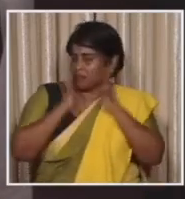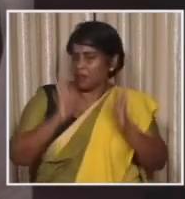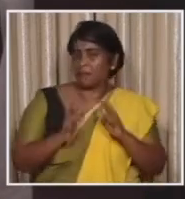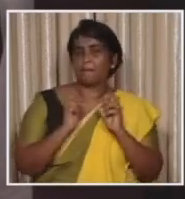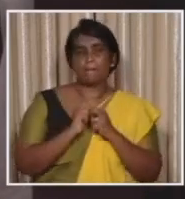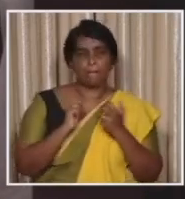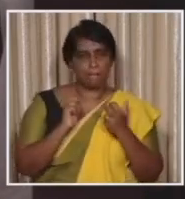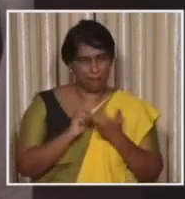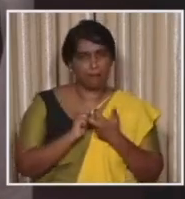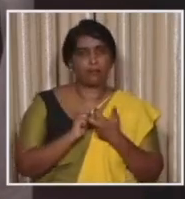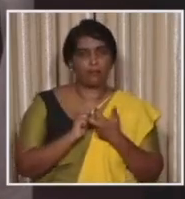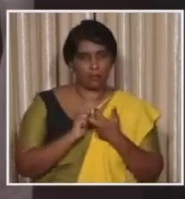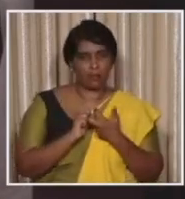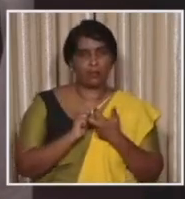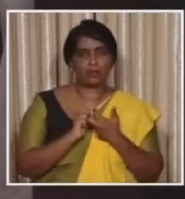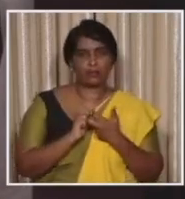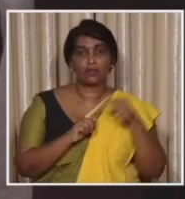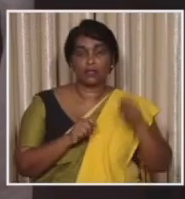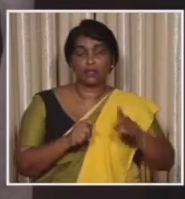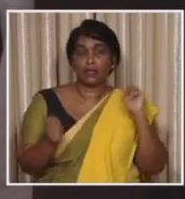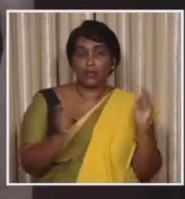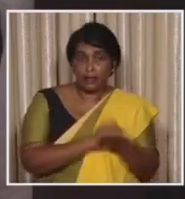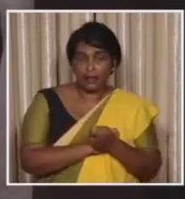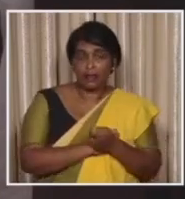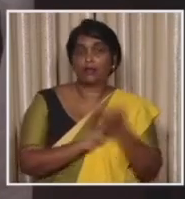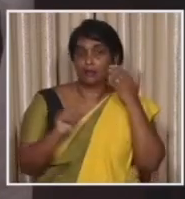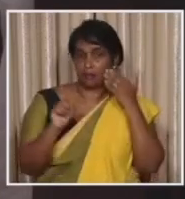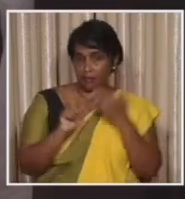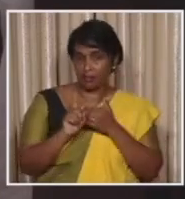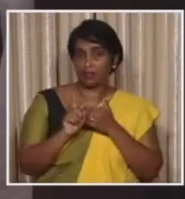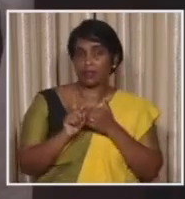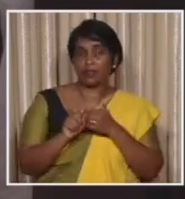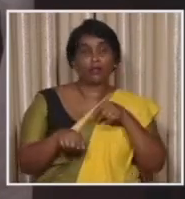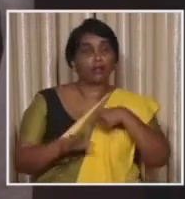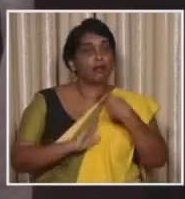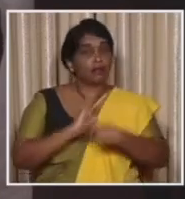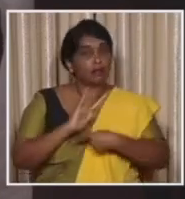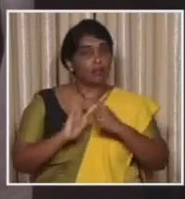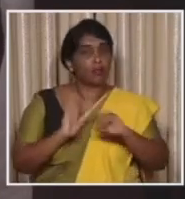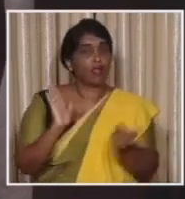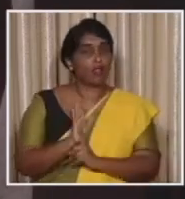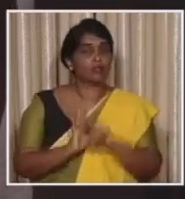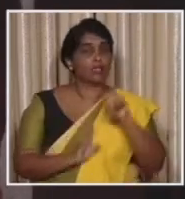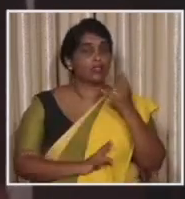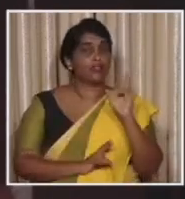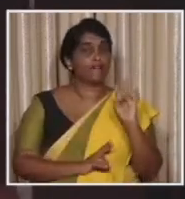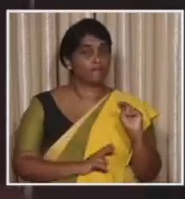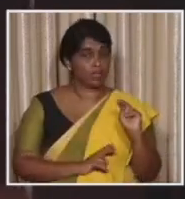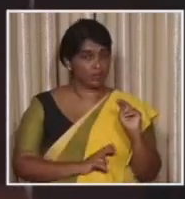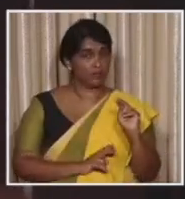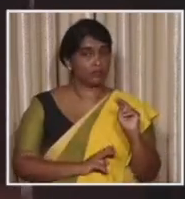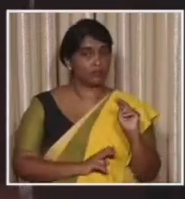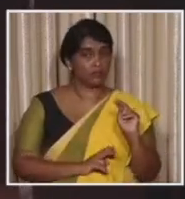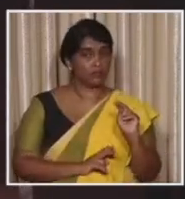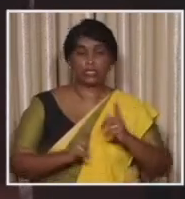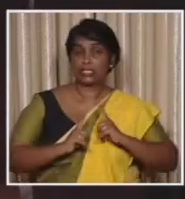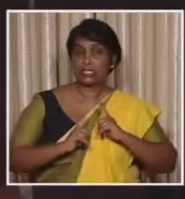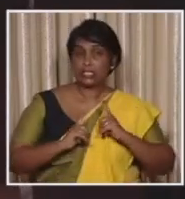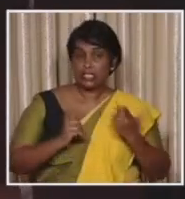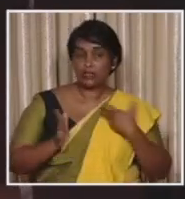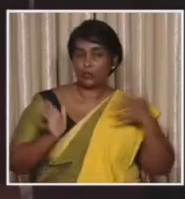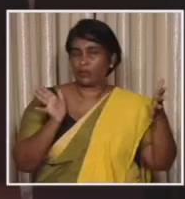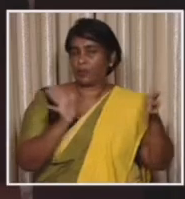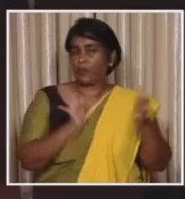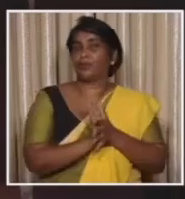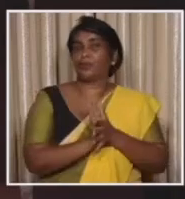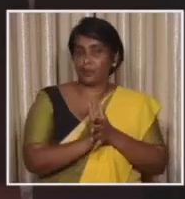තිබෙනවා මේ ක්‍රිකට් ක්‍රීඩාව මේ රටේ ලක්ෂ 221කගේ ජීවිතත් එක්ක බැඳුණු